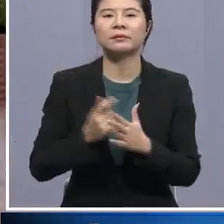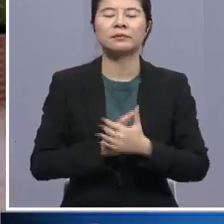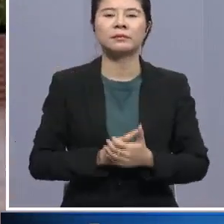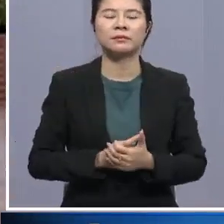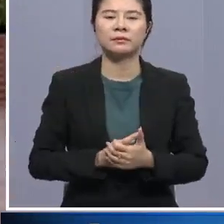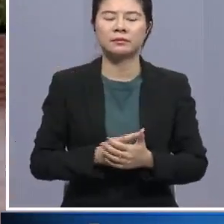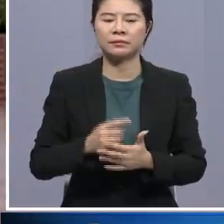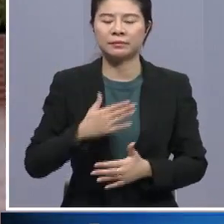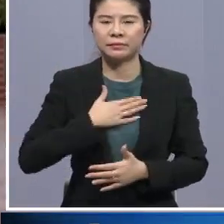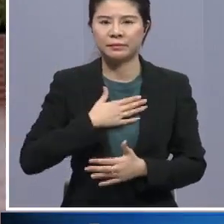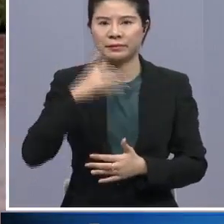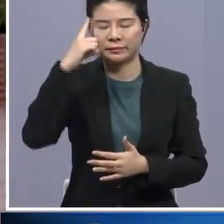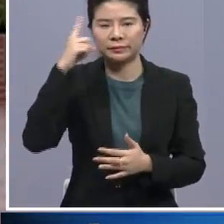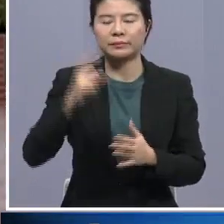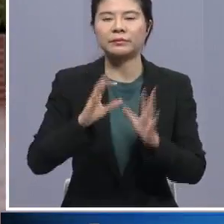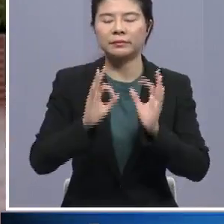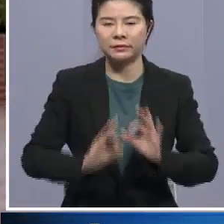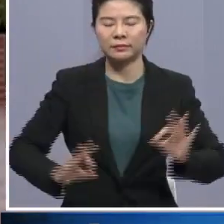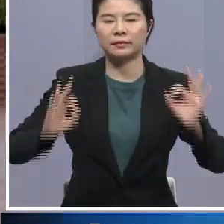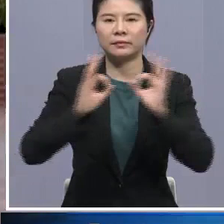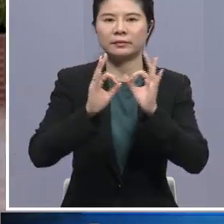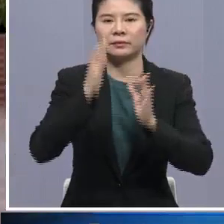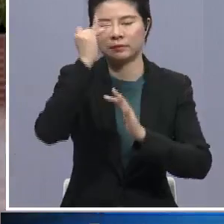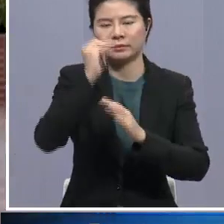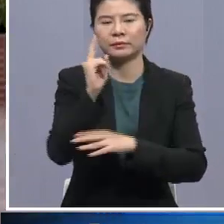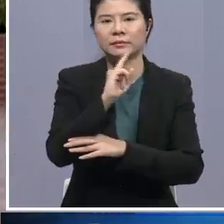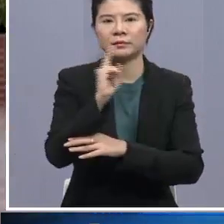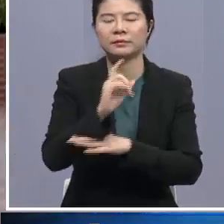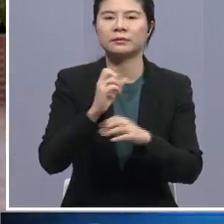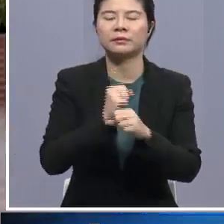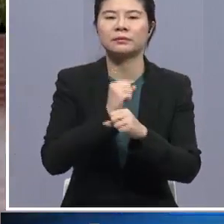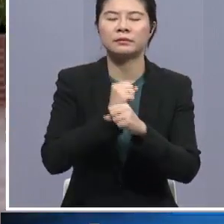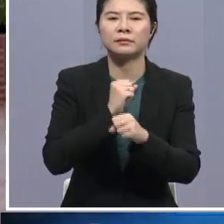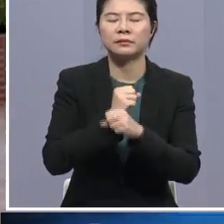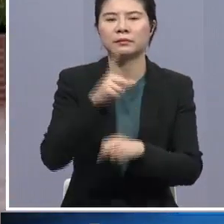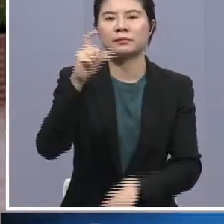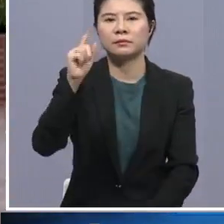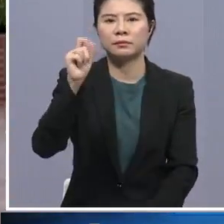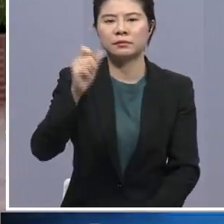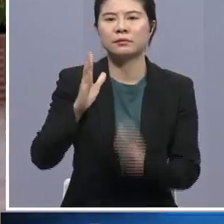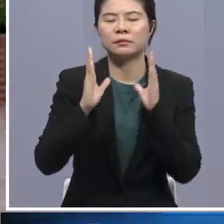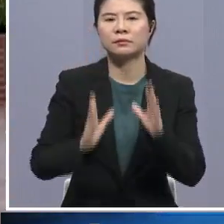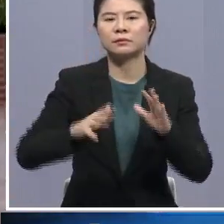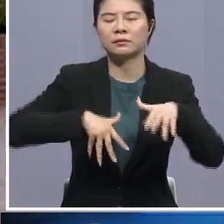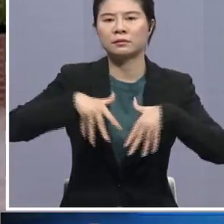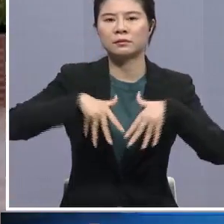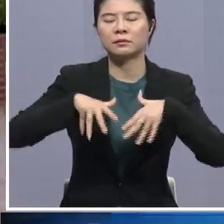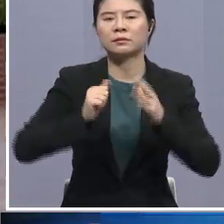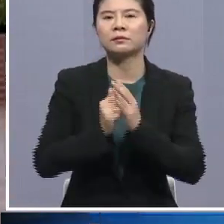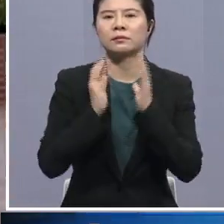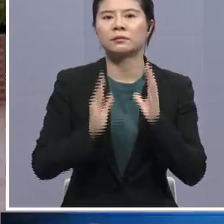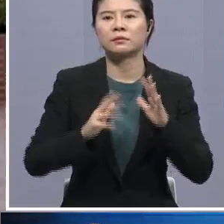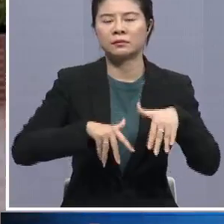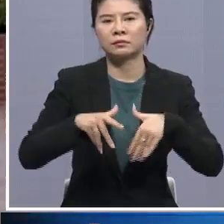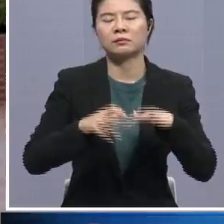ส่วนตัวเนี่ยมองเห็นว่าเป็นเรื่องจำเป็นมองเห็นว่าเนี่ยเป็นเรื่องวิกฤตแค่นั้นซึ่งประชาชนสุดท้ายแล้วจะเป็นคนตัดสินเ